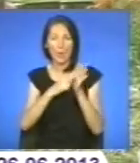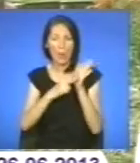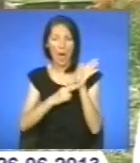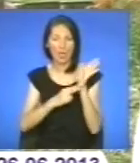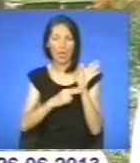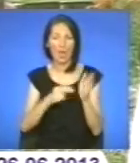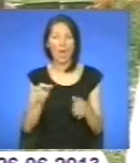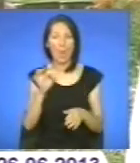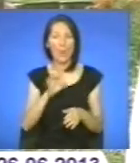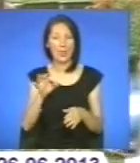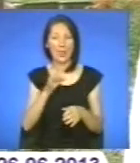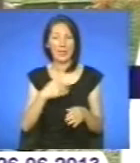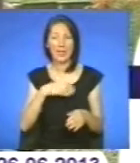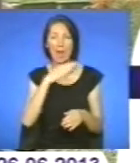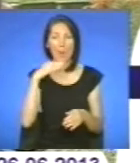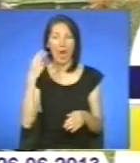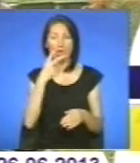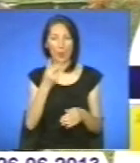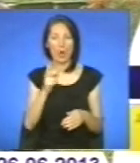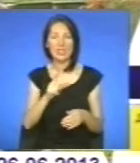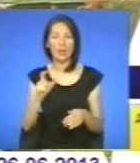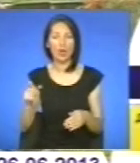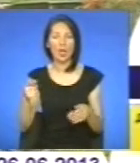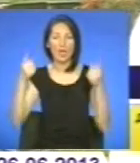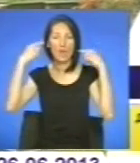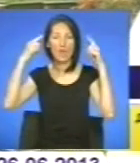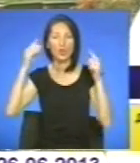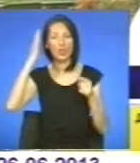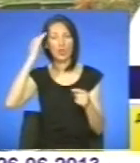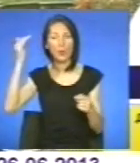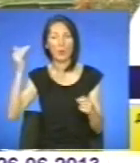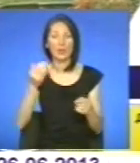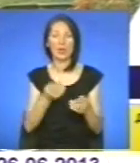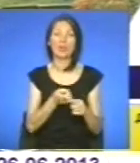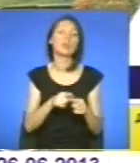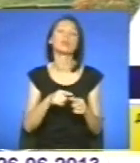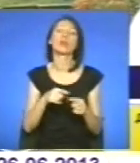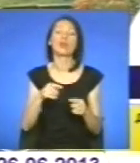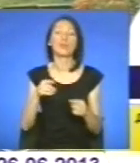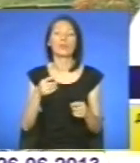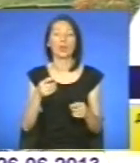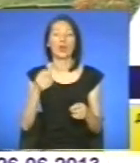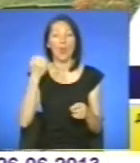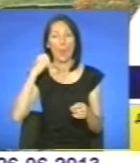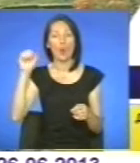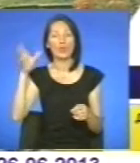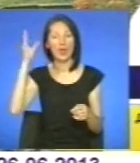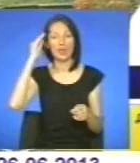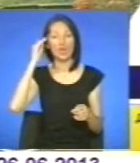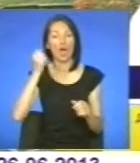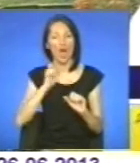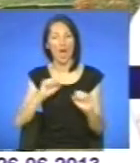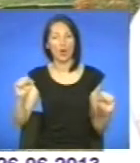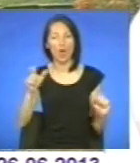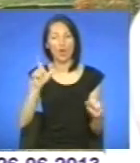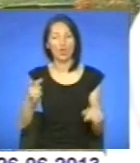бачив людей творчих, обдарованих. Однак цей подвиг, я вважаю, за геройський. Людина в такому стані,